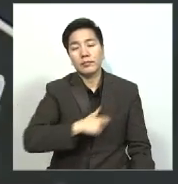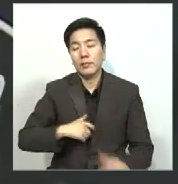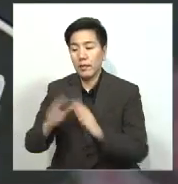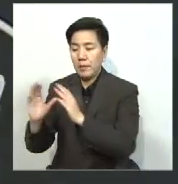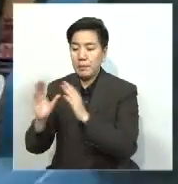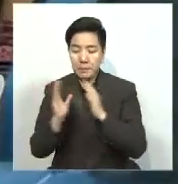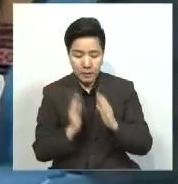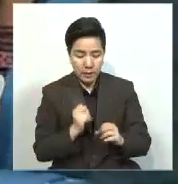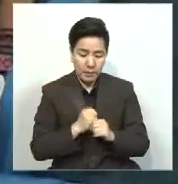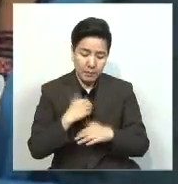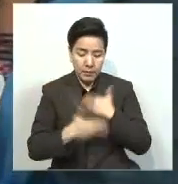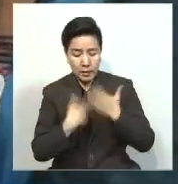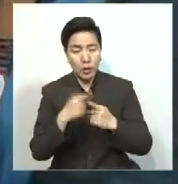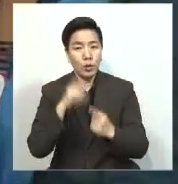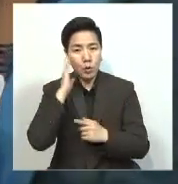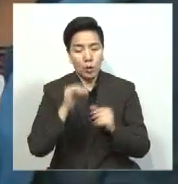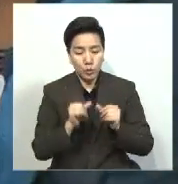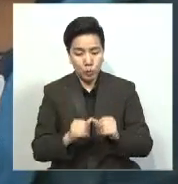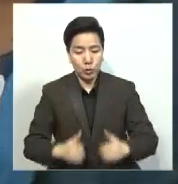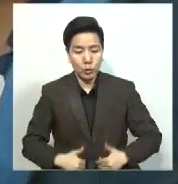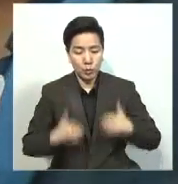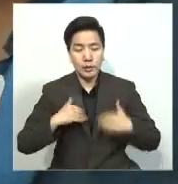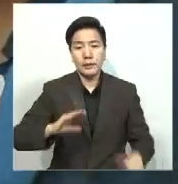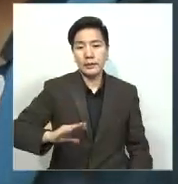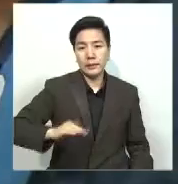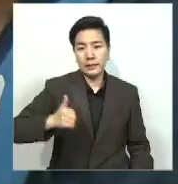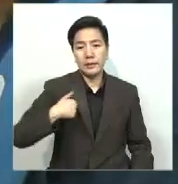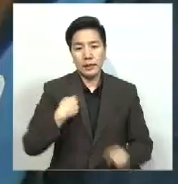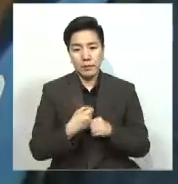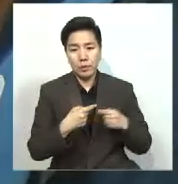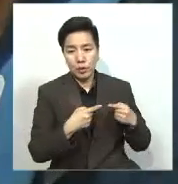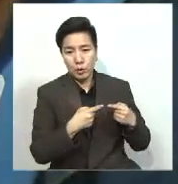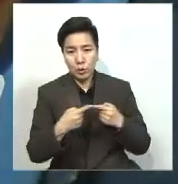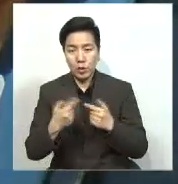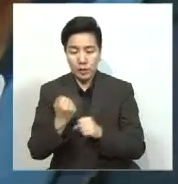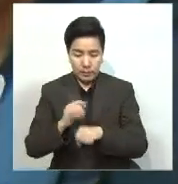จนทำให้คนในพื้นที่มีความเป็นอยู่ที่ดีมากยิ่งขึ้นแล้วก็สามารถต่อยอด